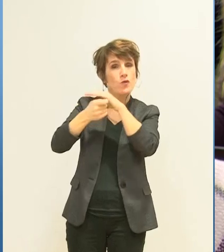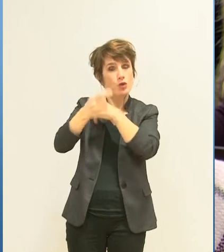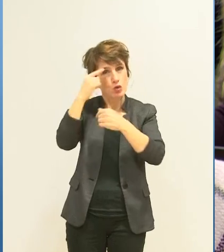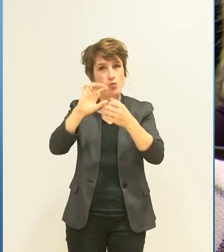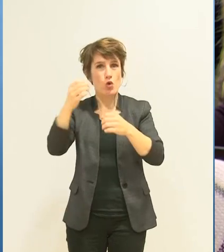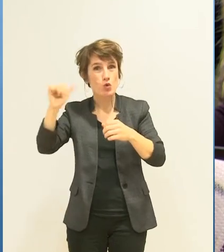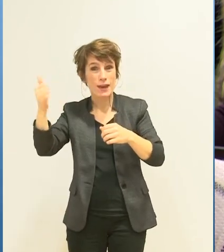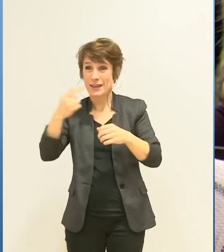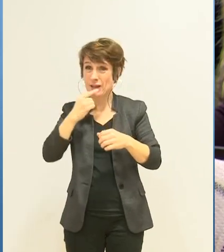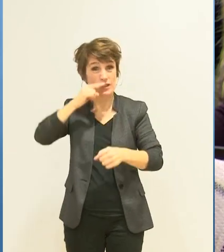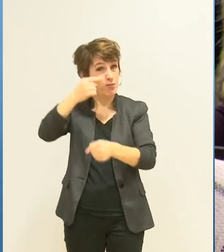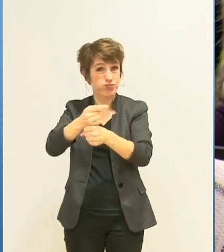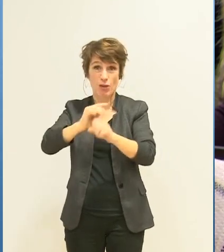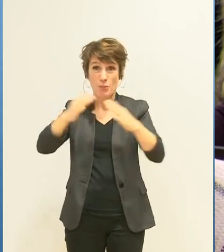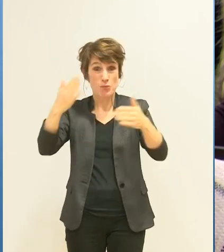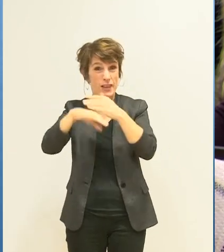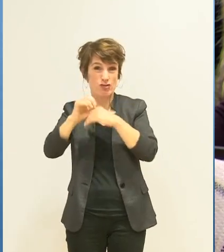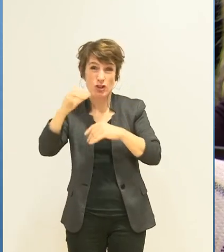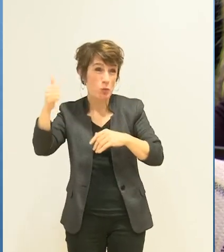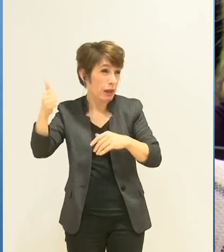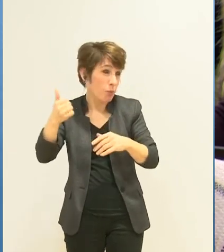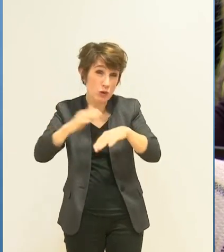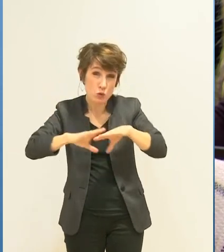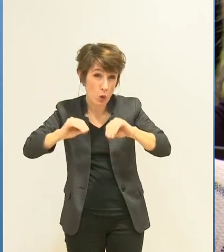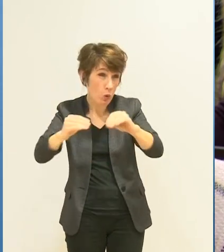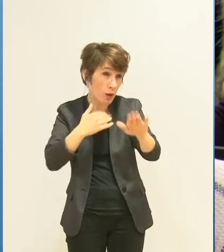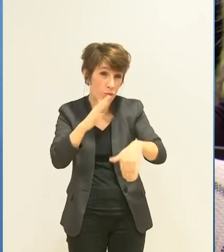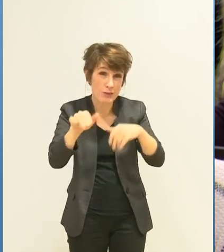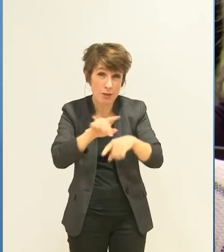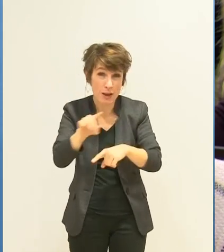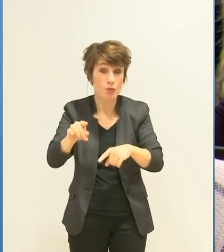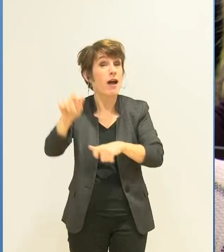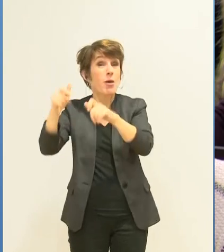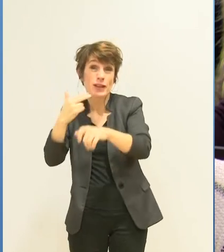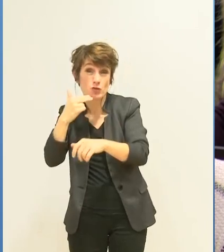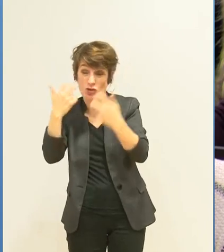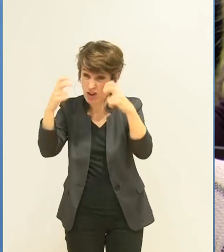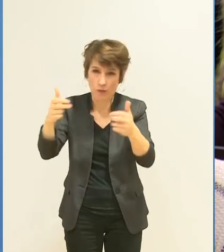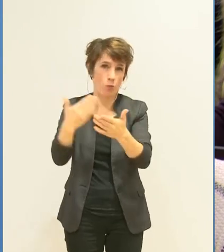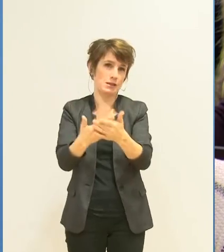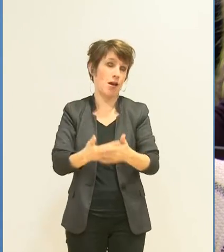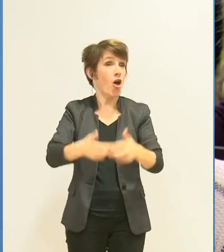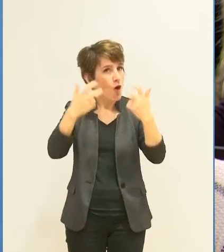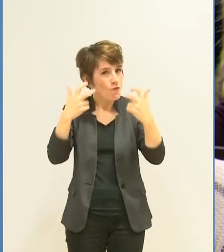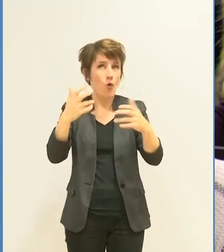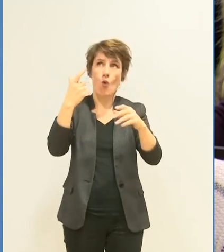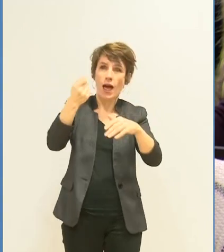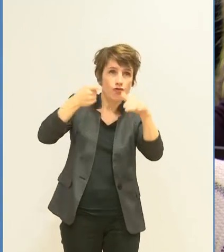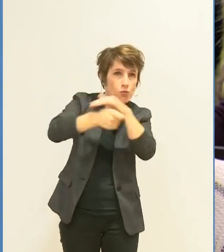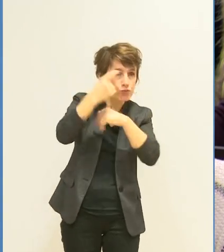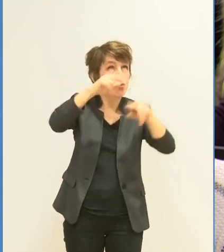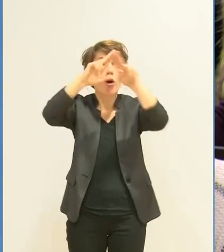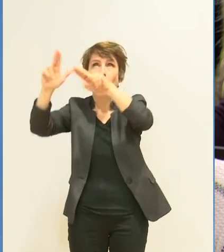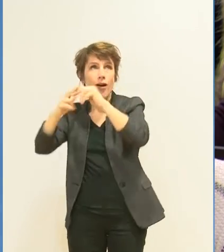les bibliothèques alors que ça ne marche pas ce n'est pas cela que demandent les usagers on voudrait de l'argent pour rénover des bâtiments qui sont pourris